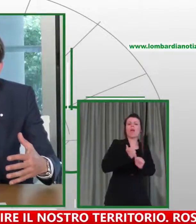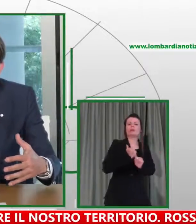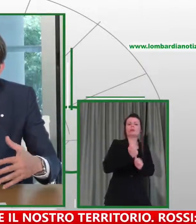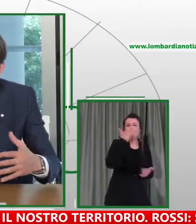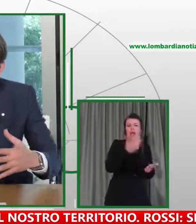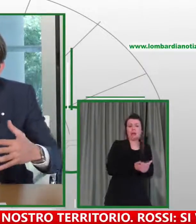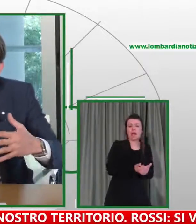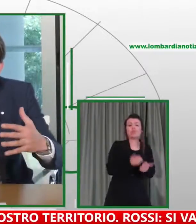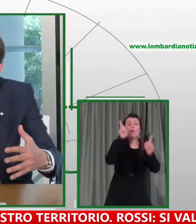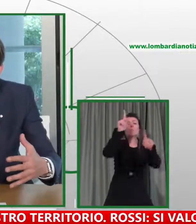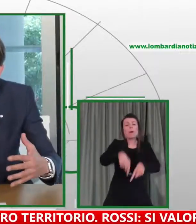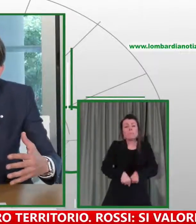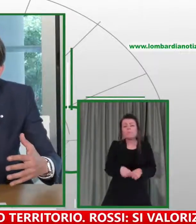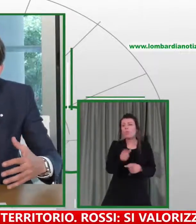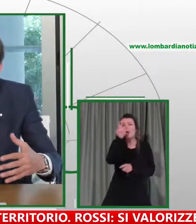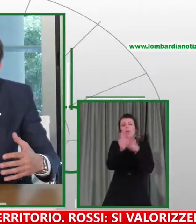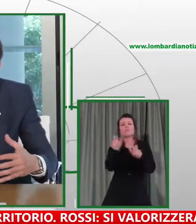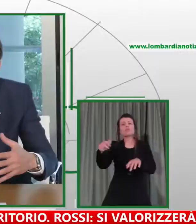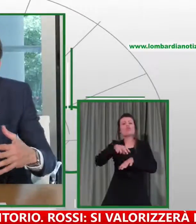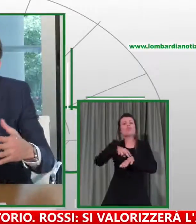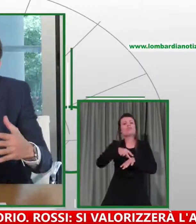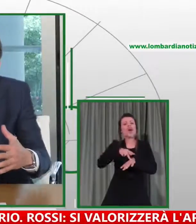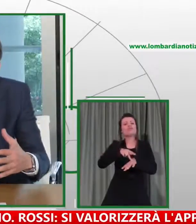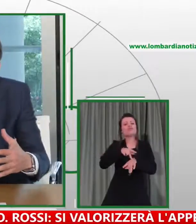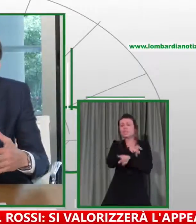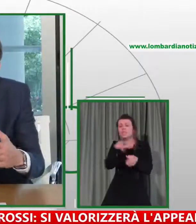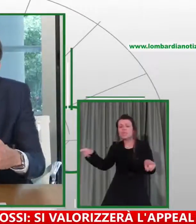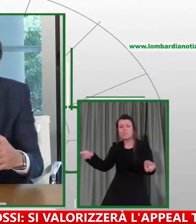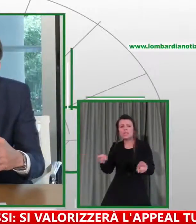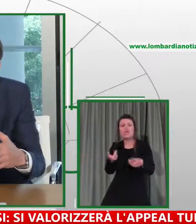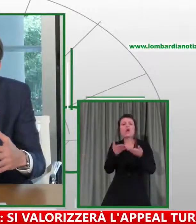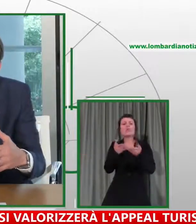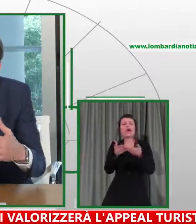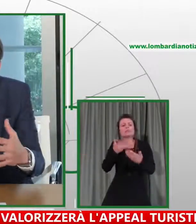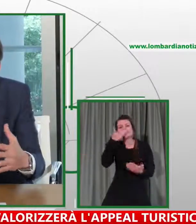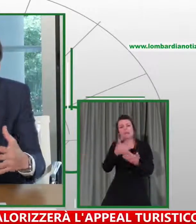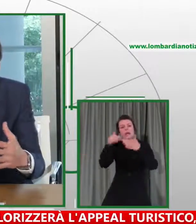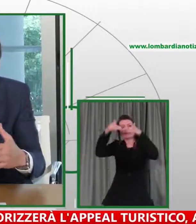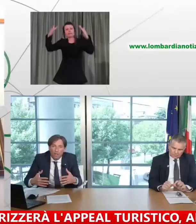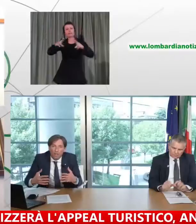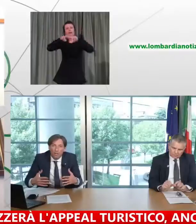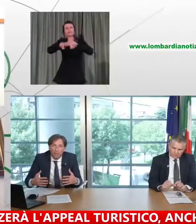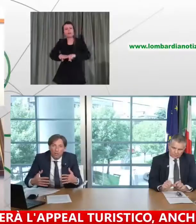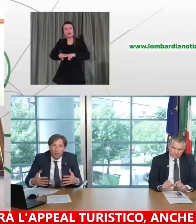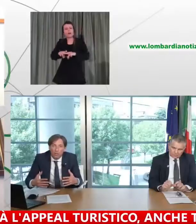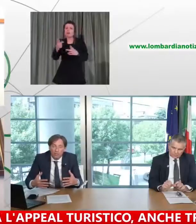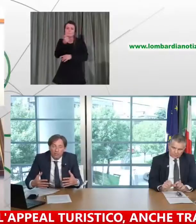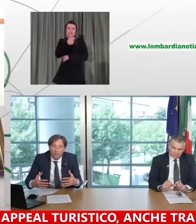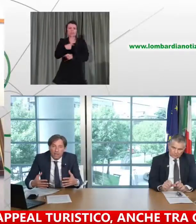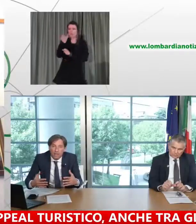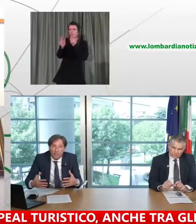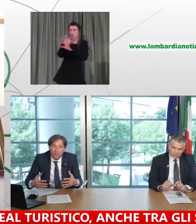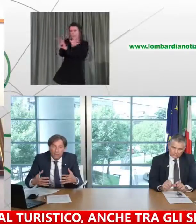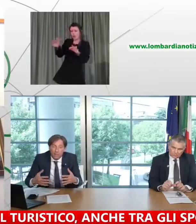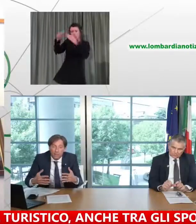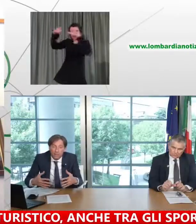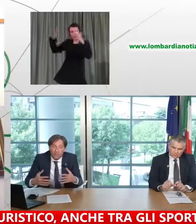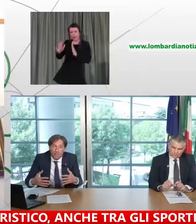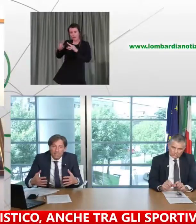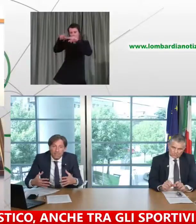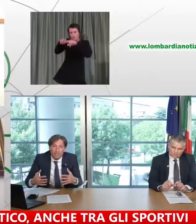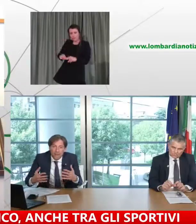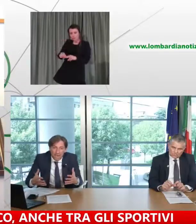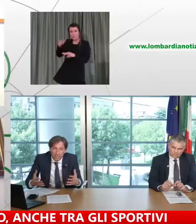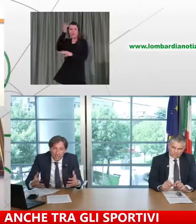pazienti fragili, cioè chi sta a casa e è potenzialmente, può essere rischioso per loro prendere il Covid,